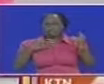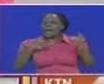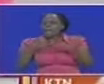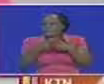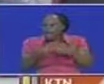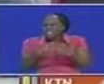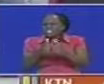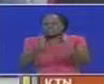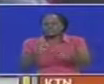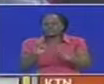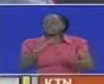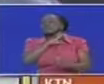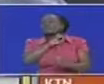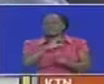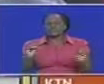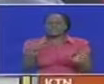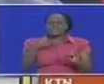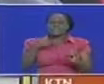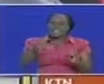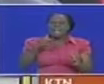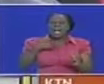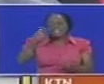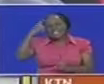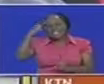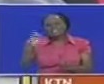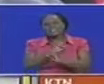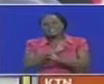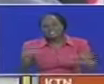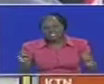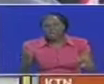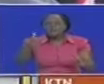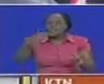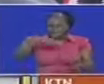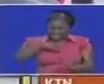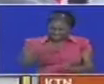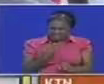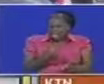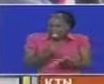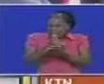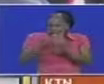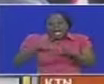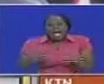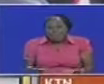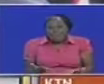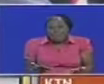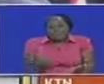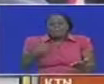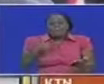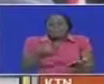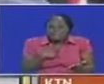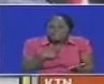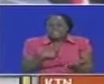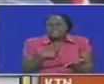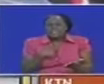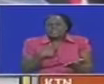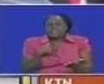don't complain. Sioni kama ina make sense. Juko pande yangu sio inanisaidia nini. Kwa sababu sijepata,